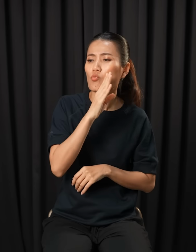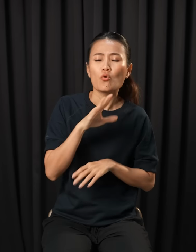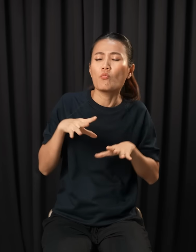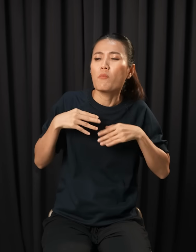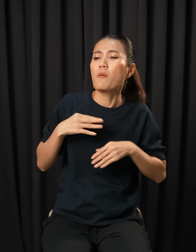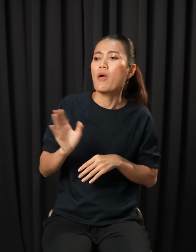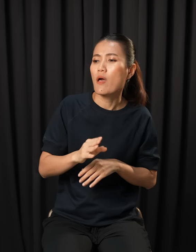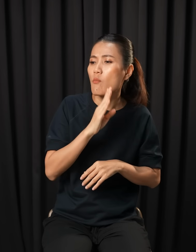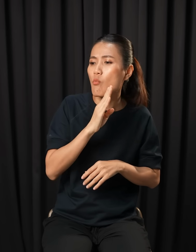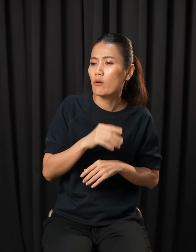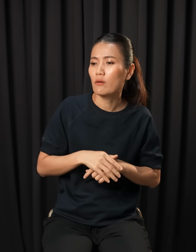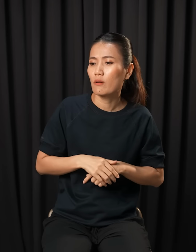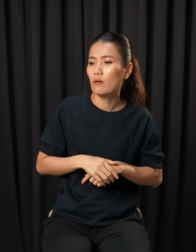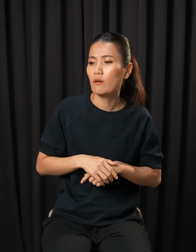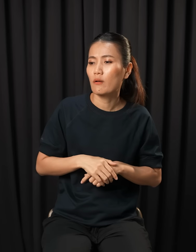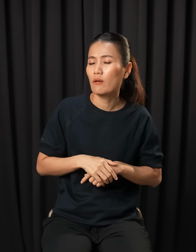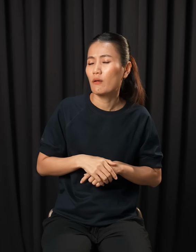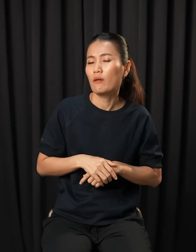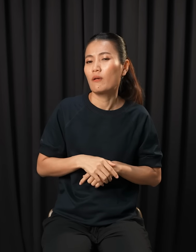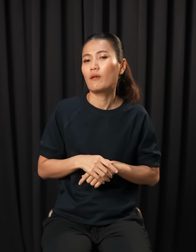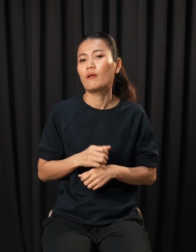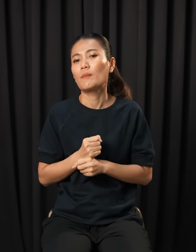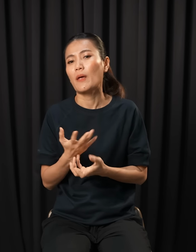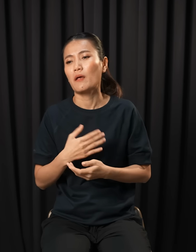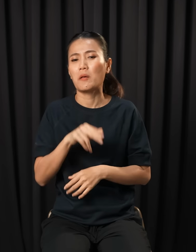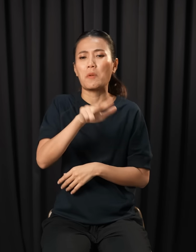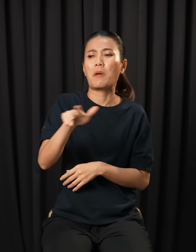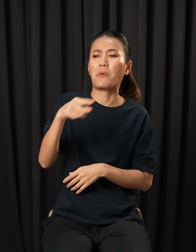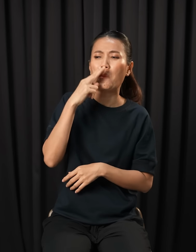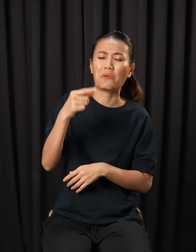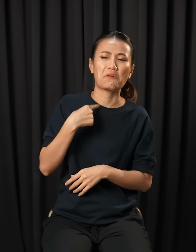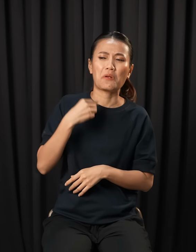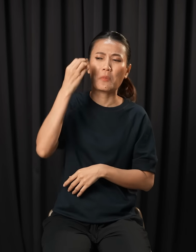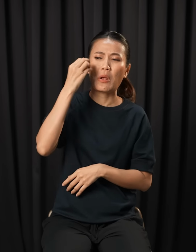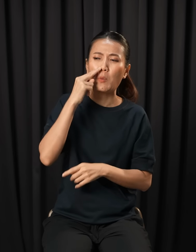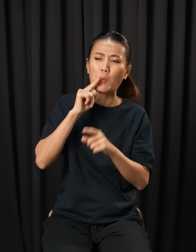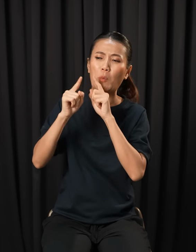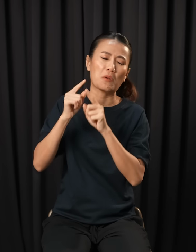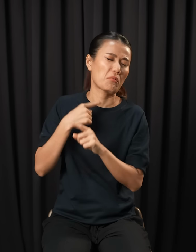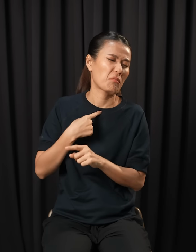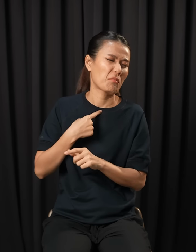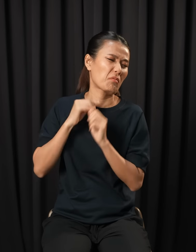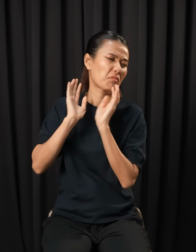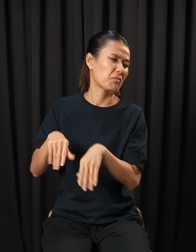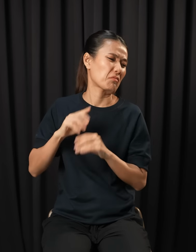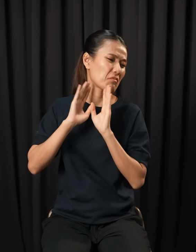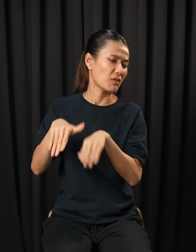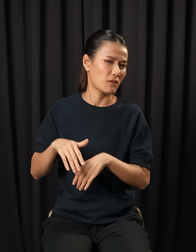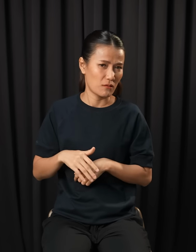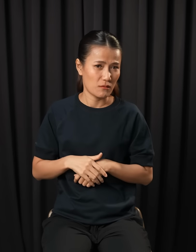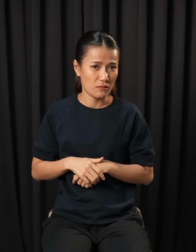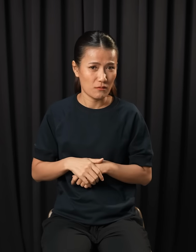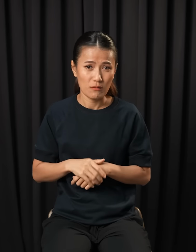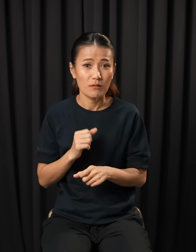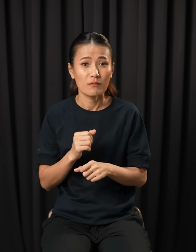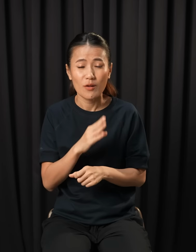างนี้ ไม่แน่ใจอาจารย์พูดต่อ สมมุติ ว่าเพื่อไทยเขาไม่เอาเราม ันสมมุติอะไรก็ได้อย่างนั้นต่อ เพื่อไทยเขาบอกโอ๊ย